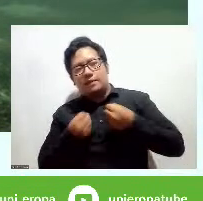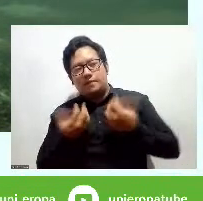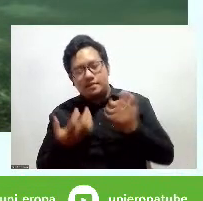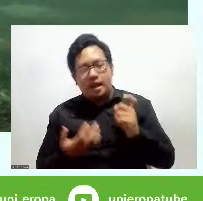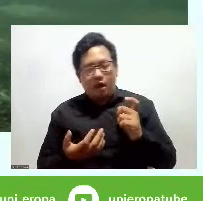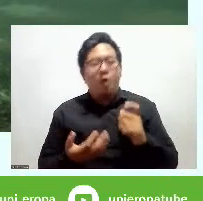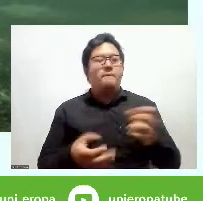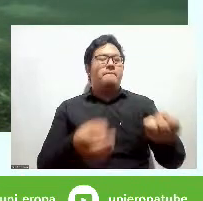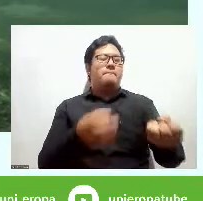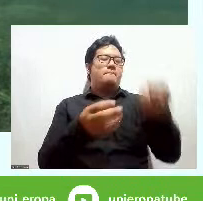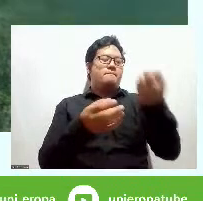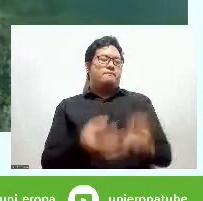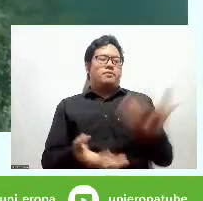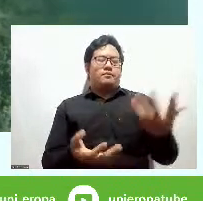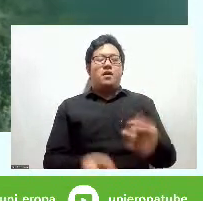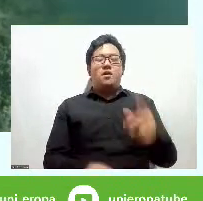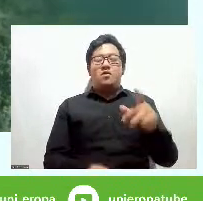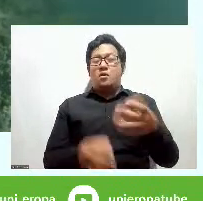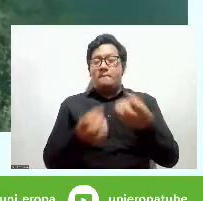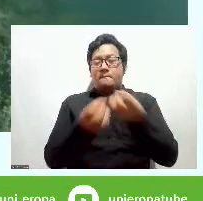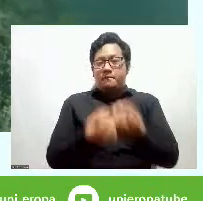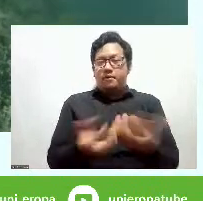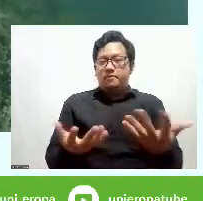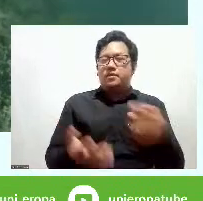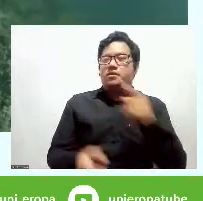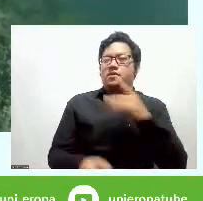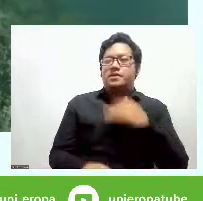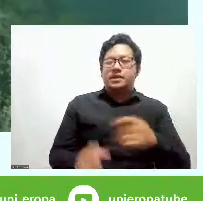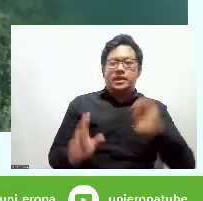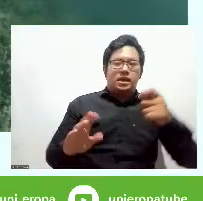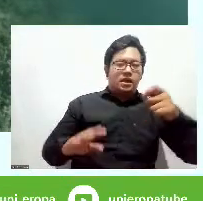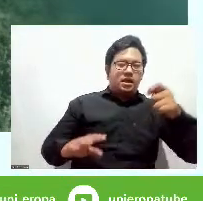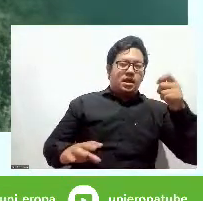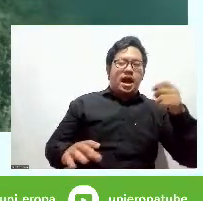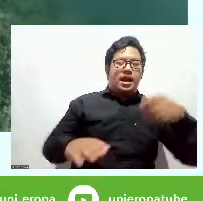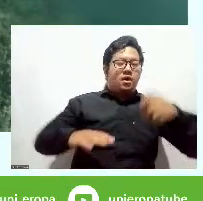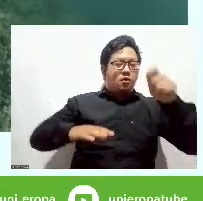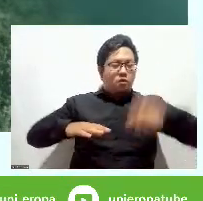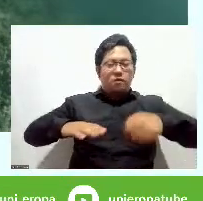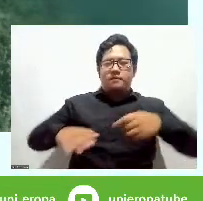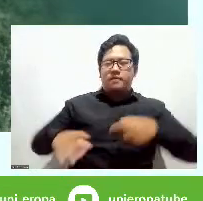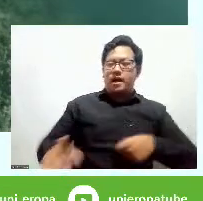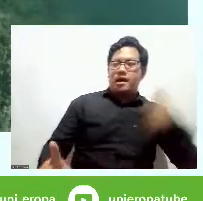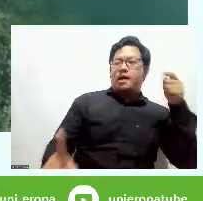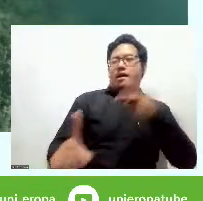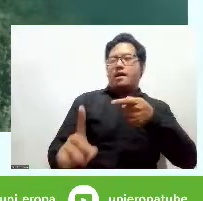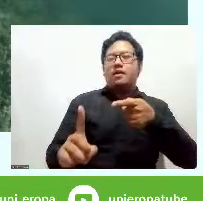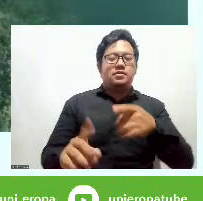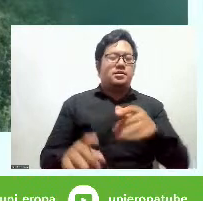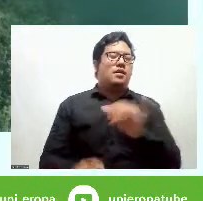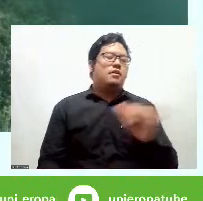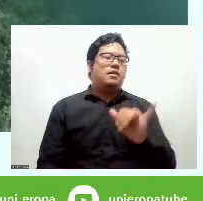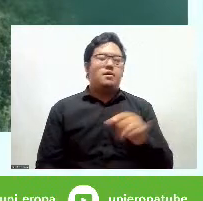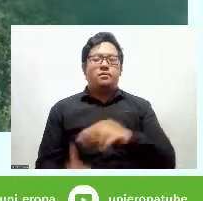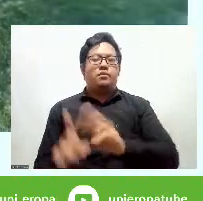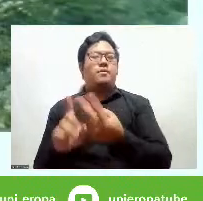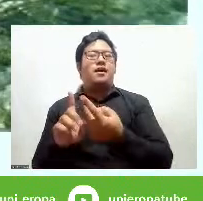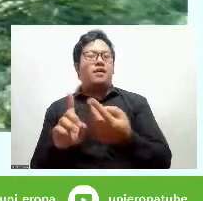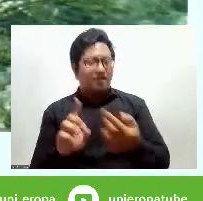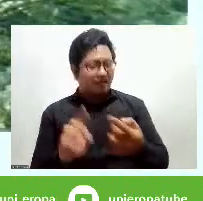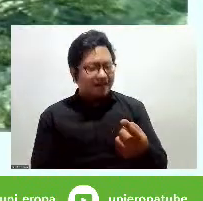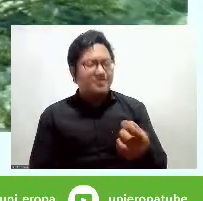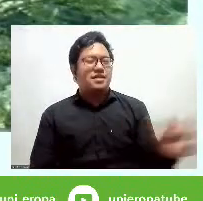buktikan itu dihukum dia pasti akan pun mengurungkan niatnya = = ketika di Jalan Raya kalau orang tahu bahwa menggunakan